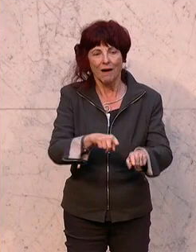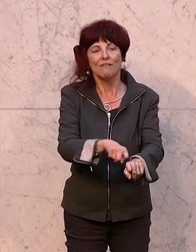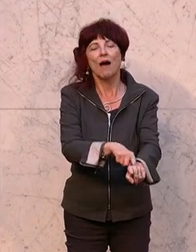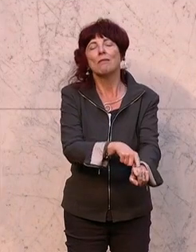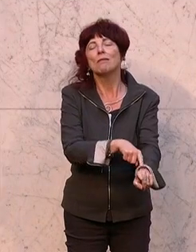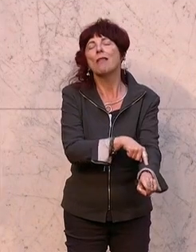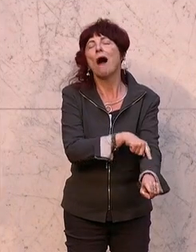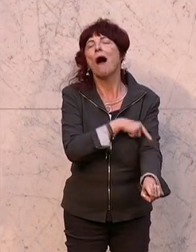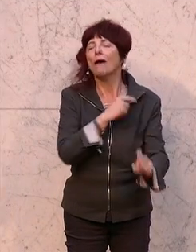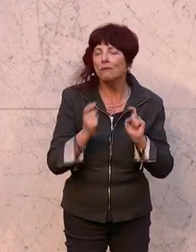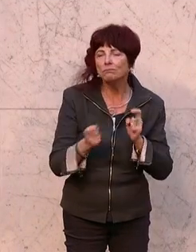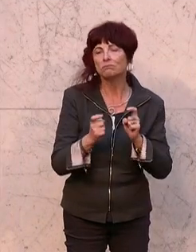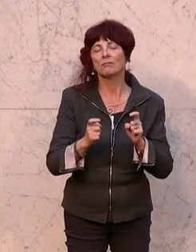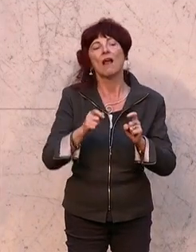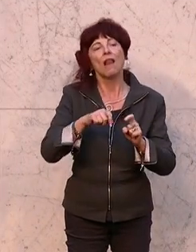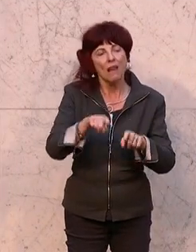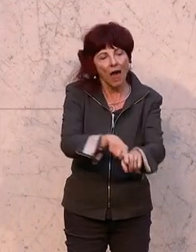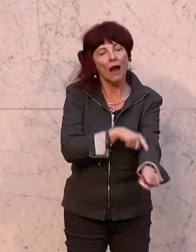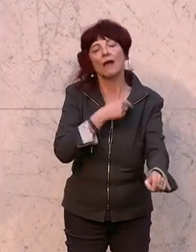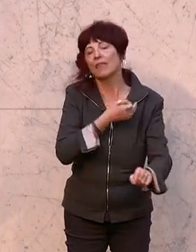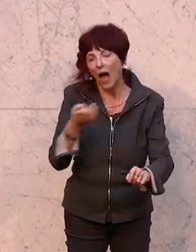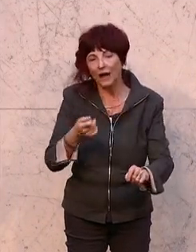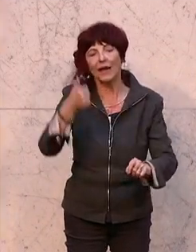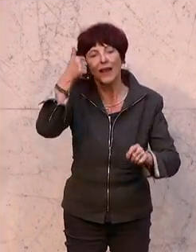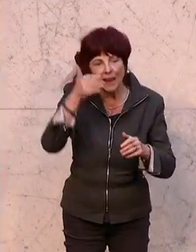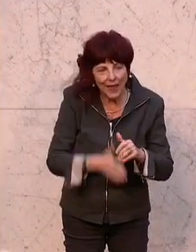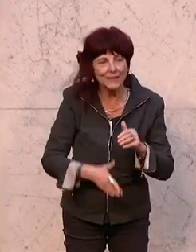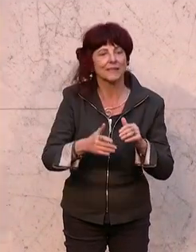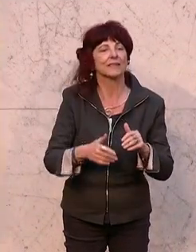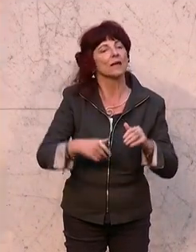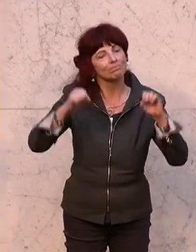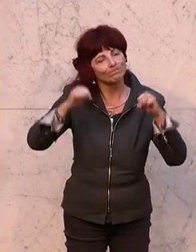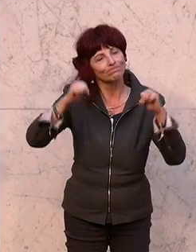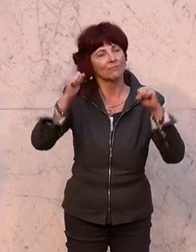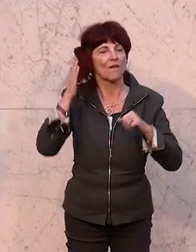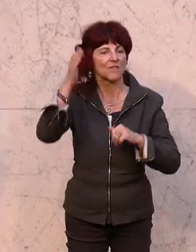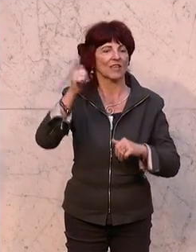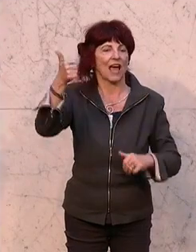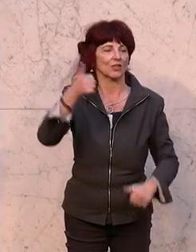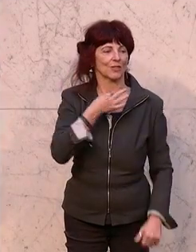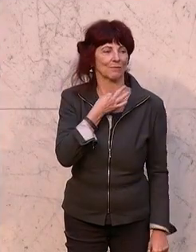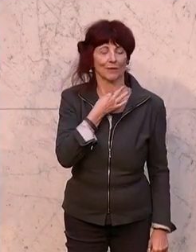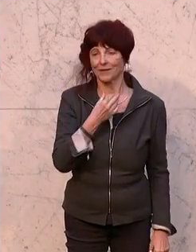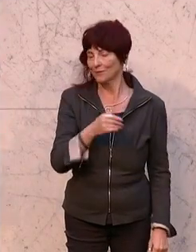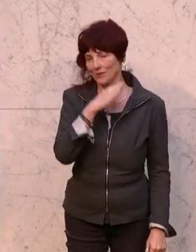der langen parlamentarischen Tage mit einem einstimmigen Beschluss. Vielen Dank. Dankeschön.